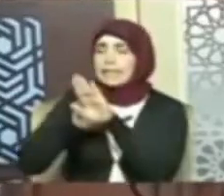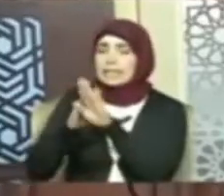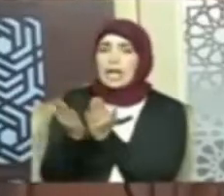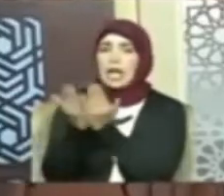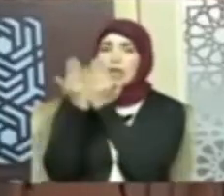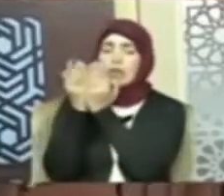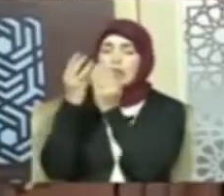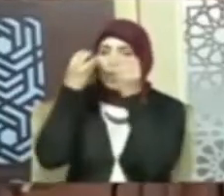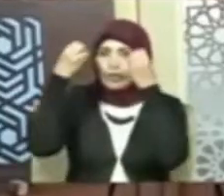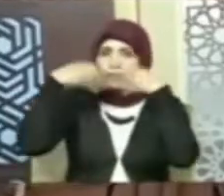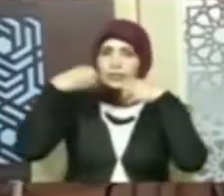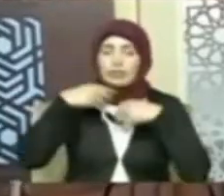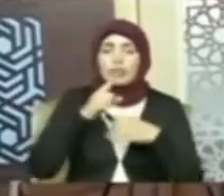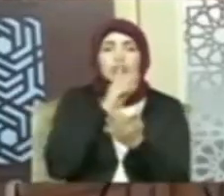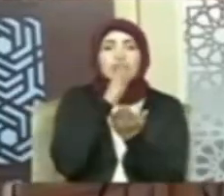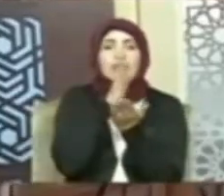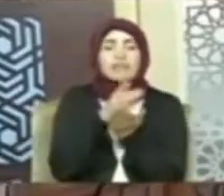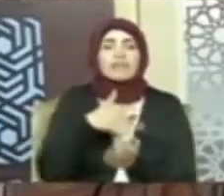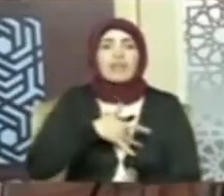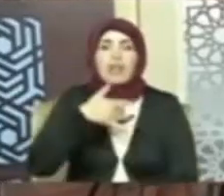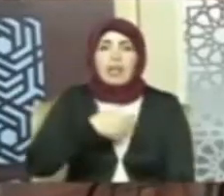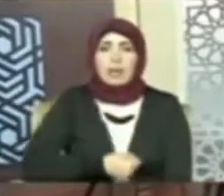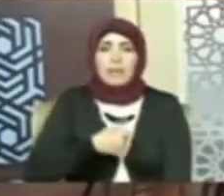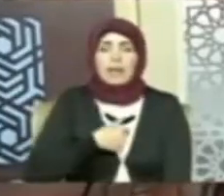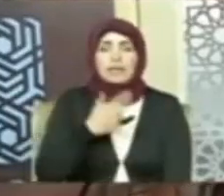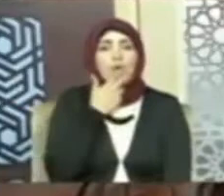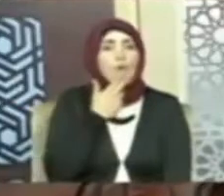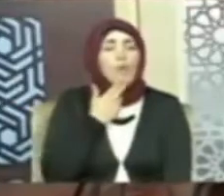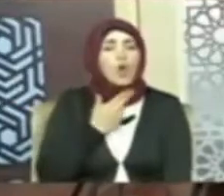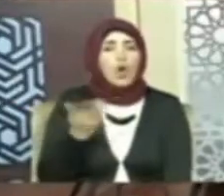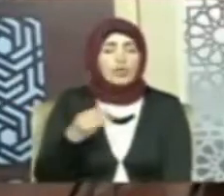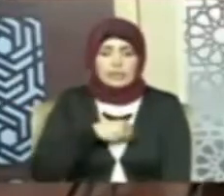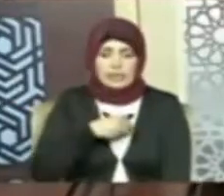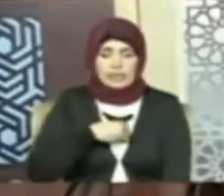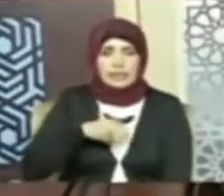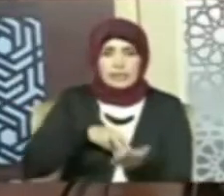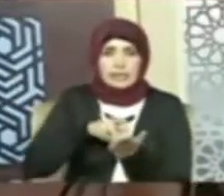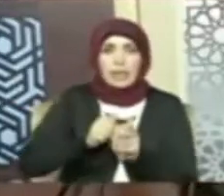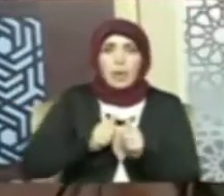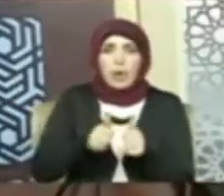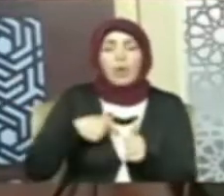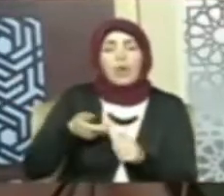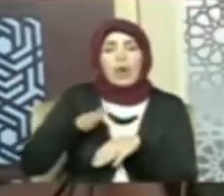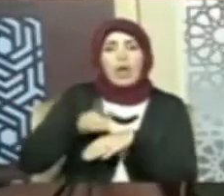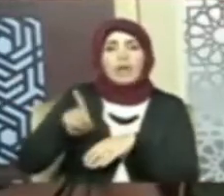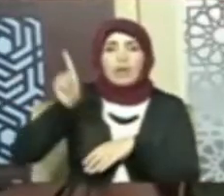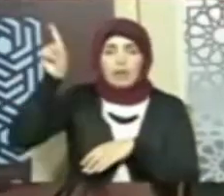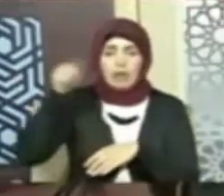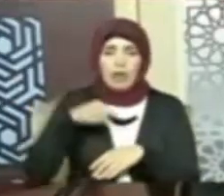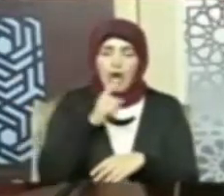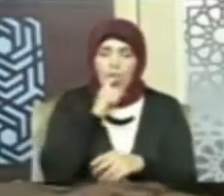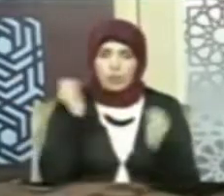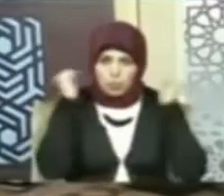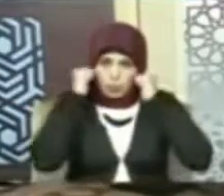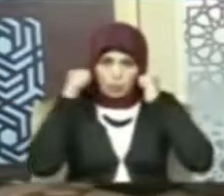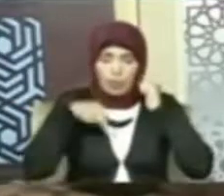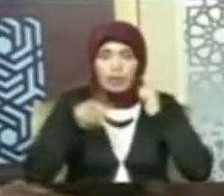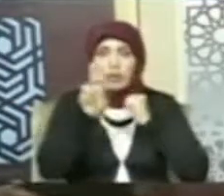أن يرزقنا صدق الإيمان وحسن التوكل عليه. توبوا إلى الله واسألوه العفو